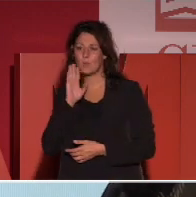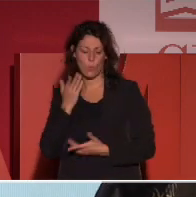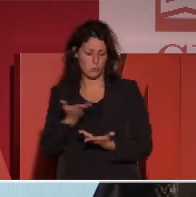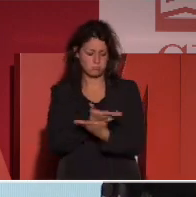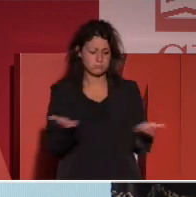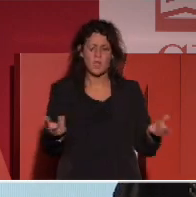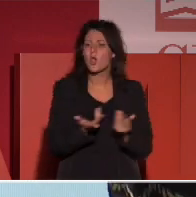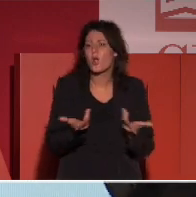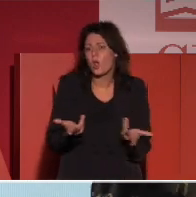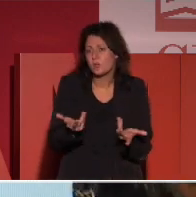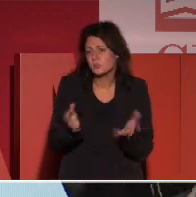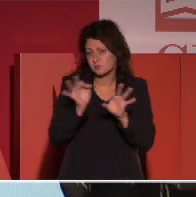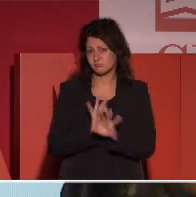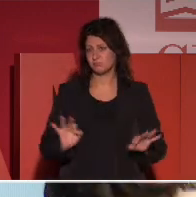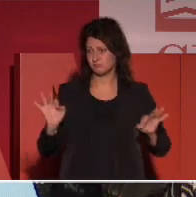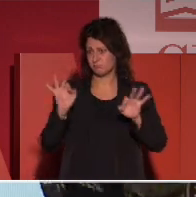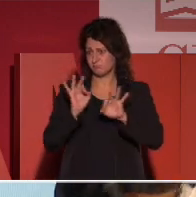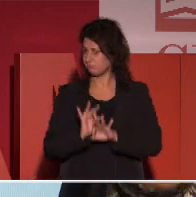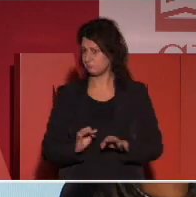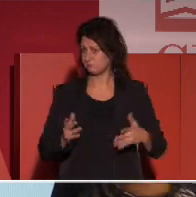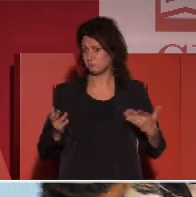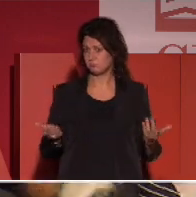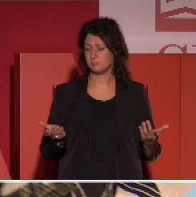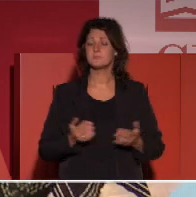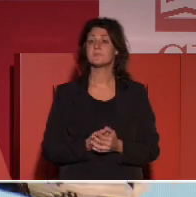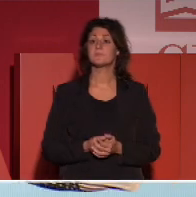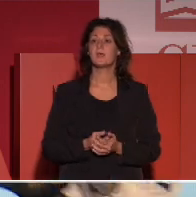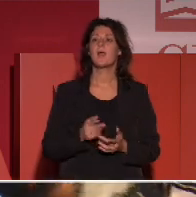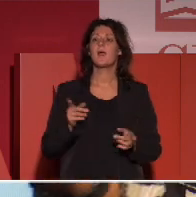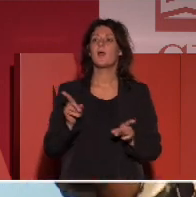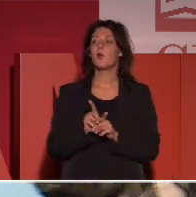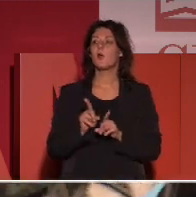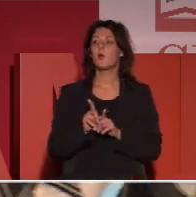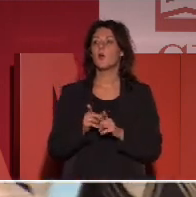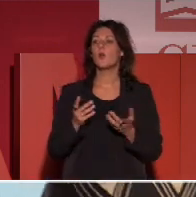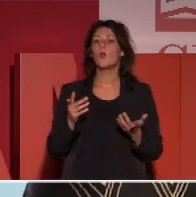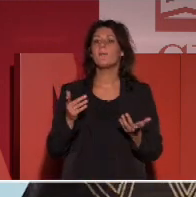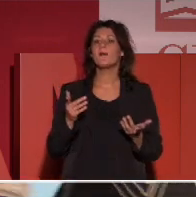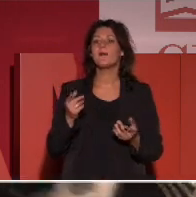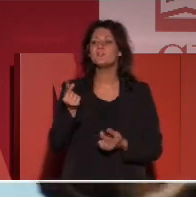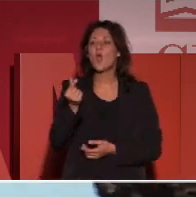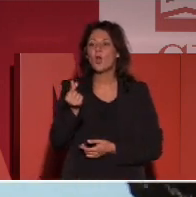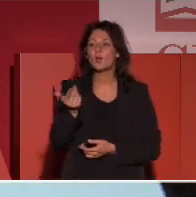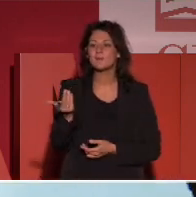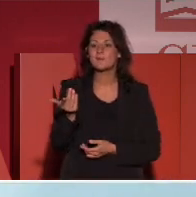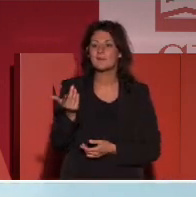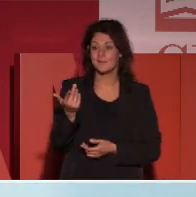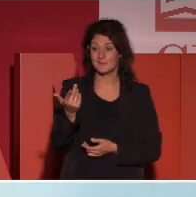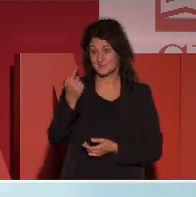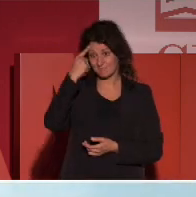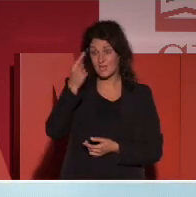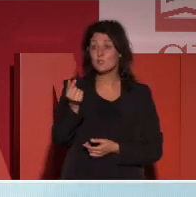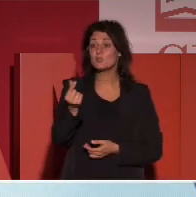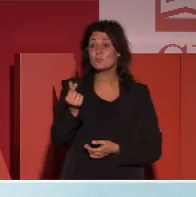ma soprattutto se diventano un fine in sé come è successo per il denaro che se c'è una roba che è nata proprio